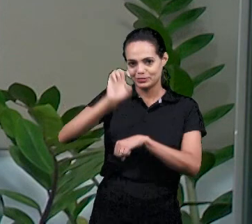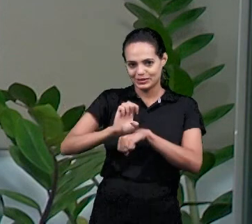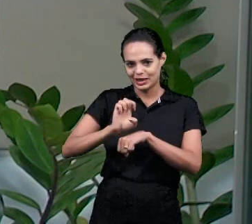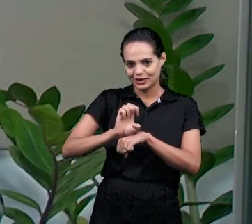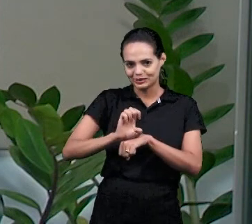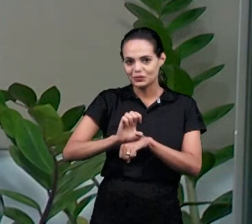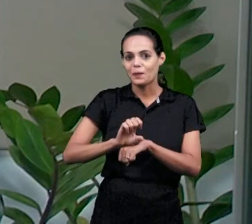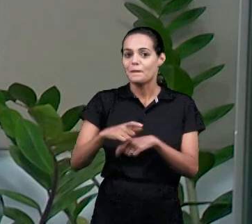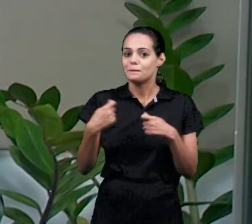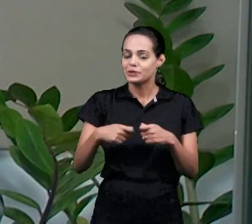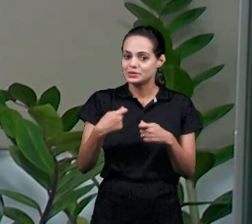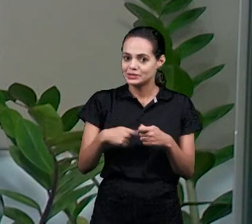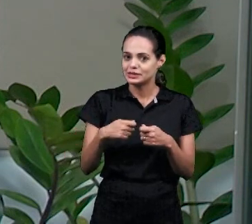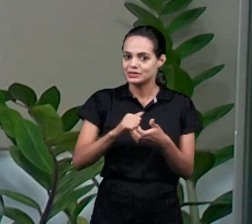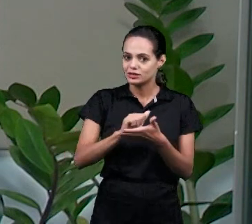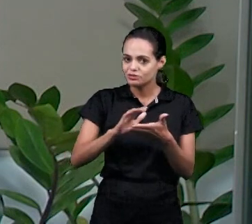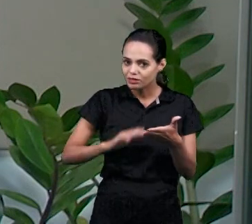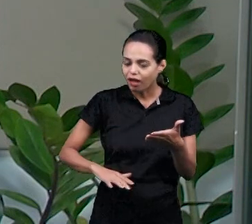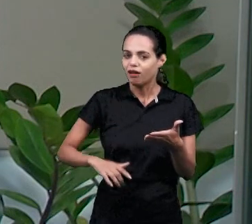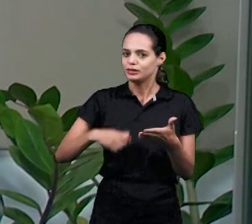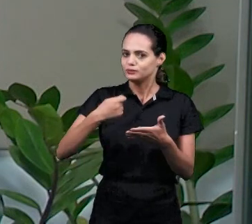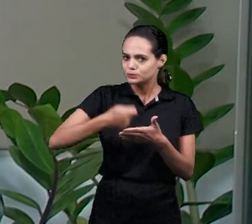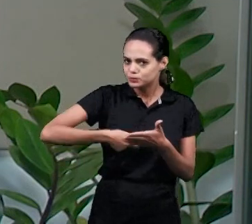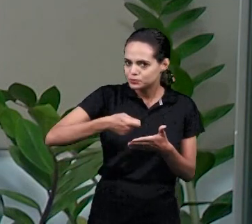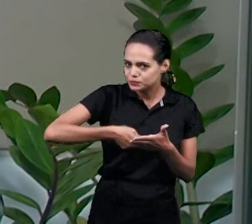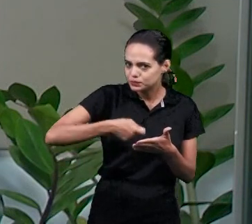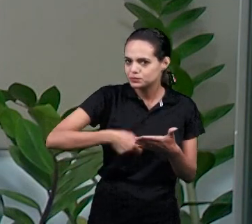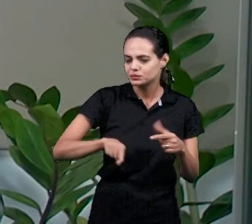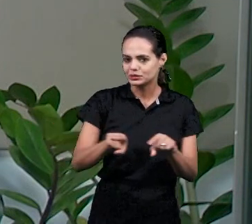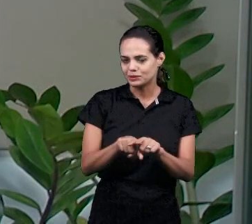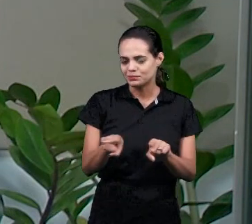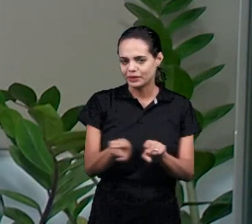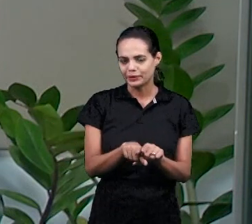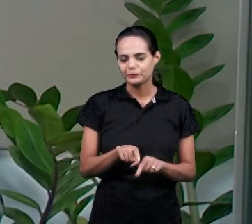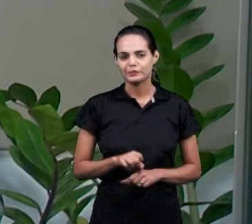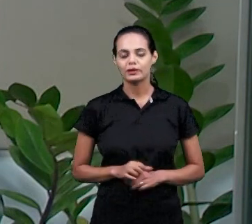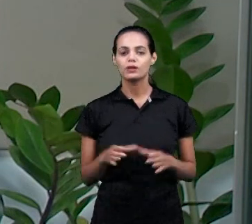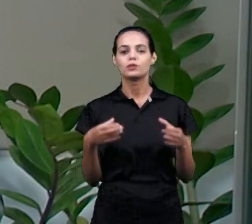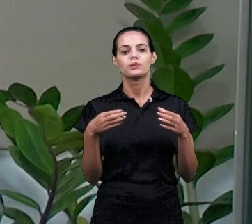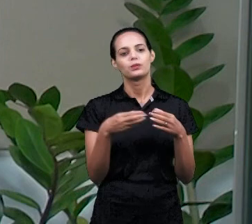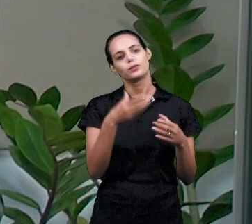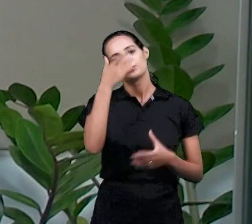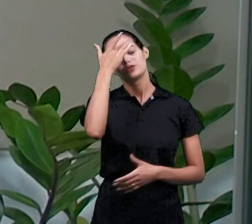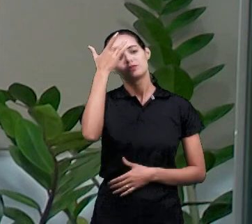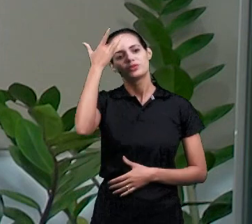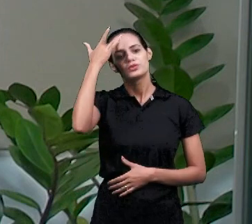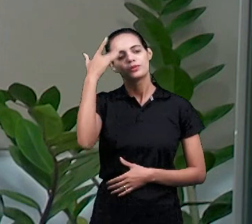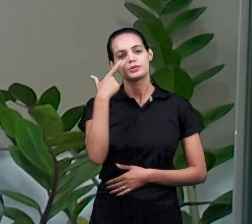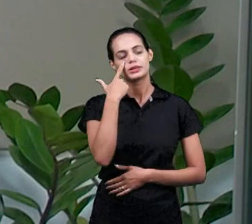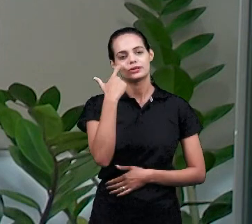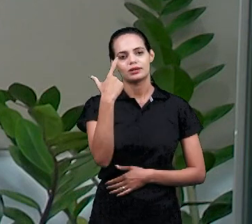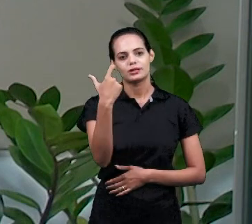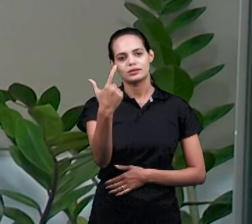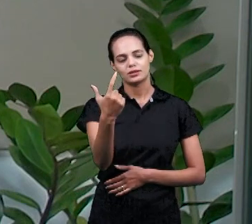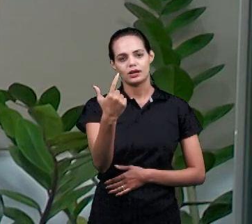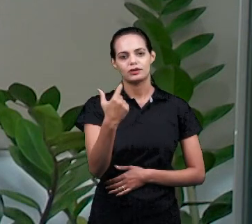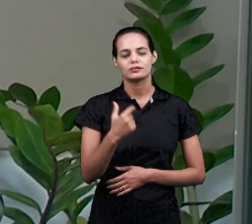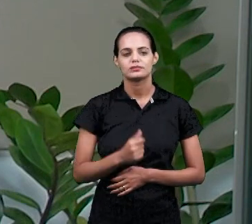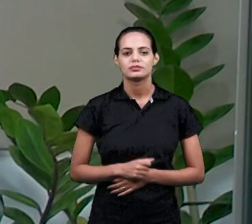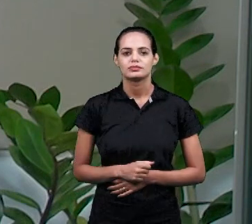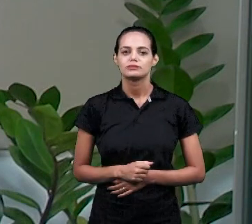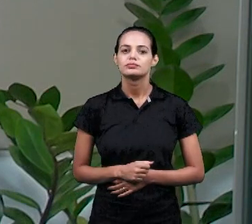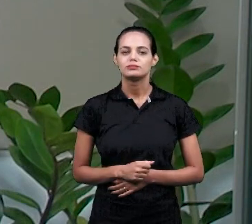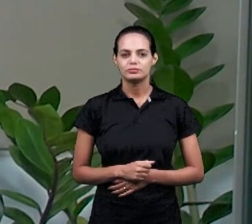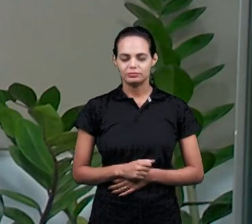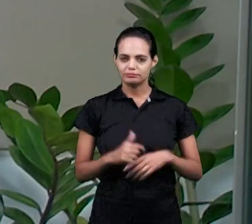Cela, nous sommes en train de présenter qu'il y a un groupe de frères et sœurs très intéressés à faire ce type de travail,